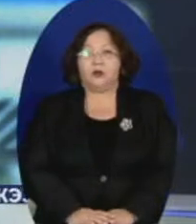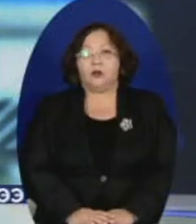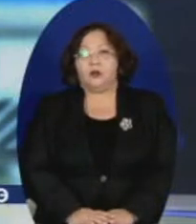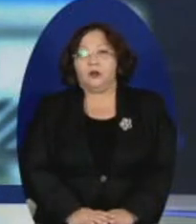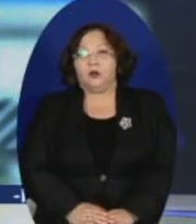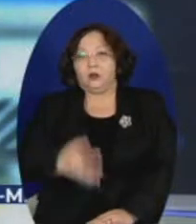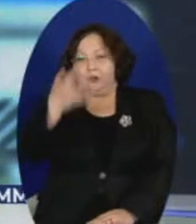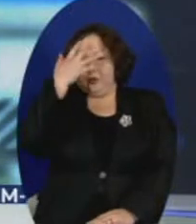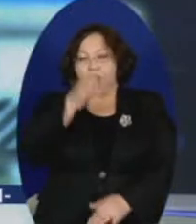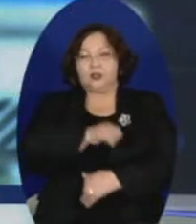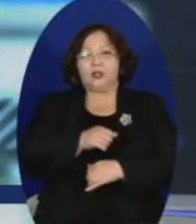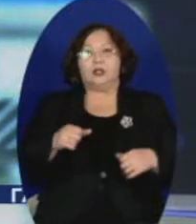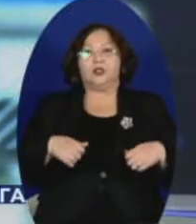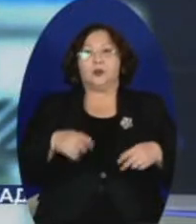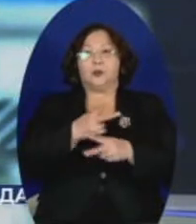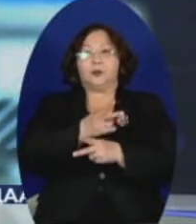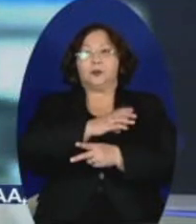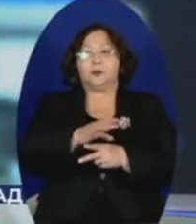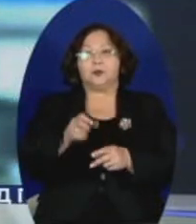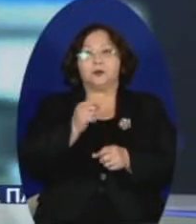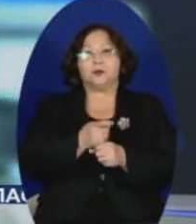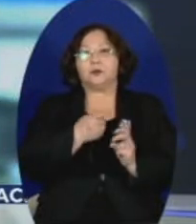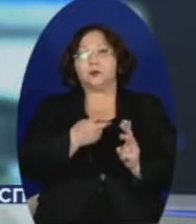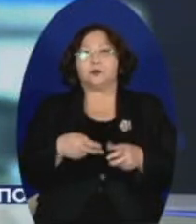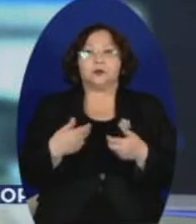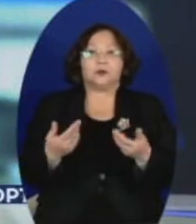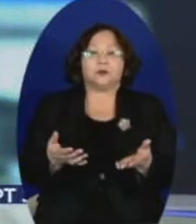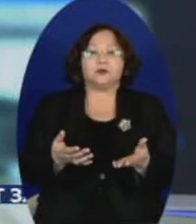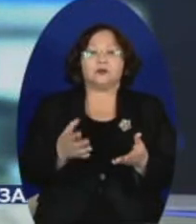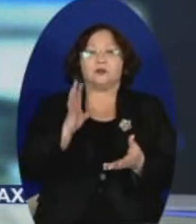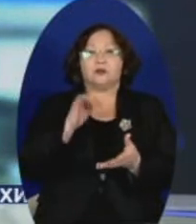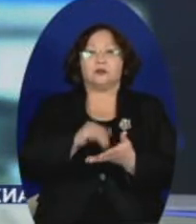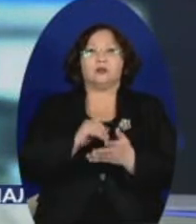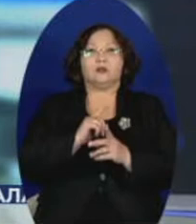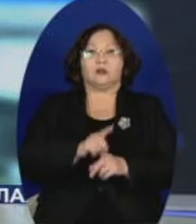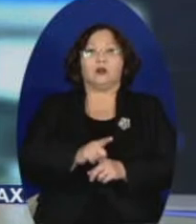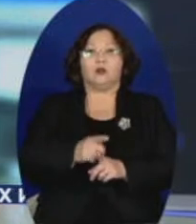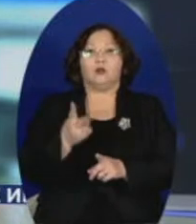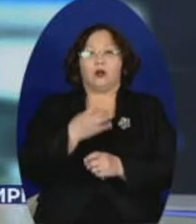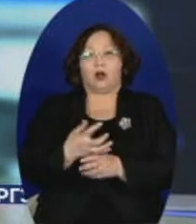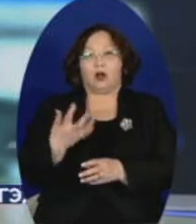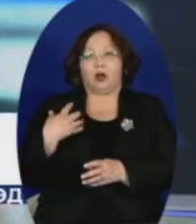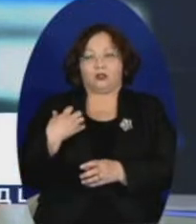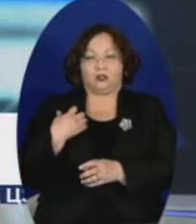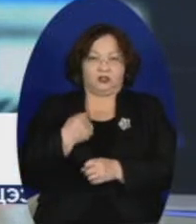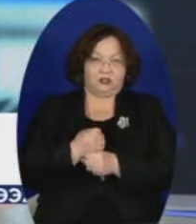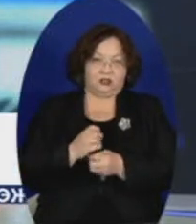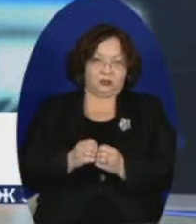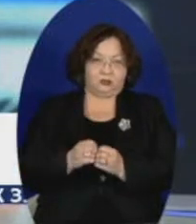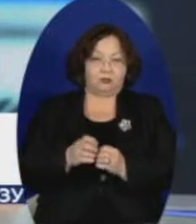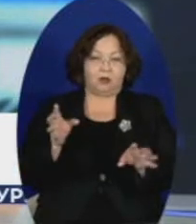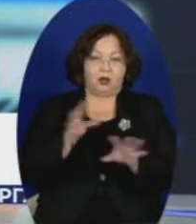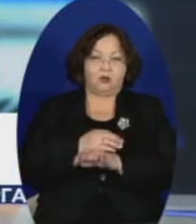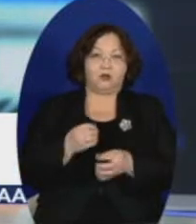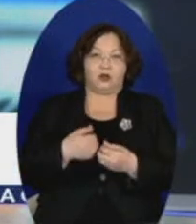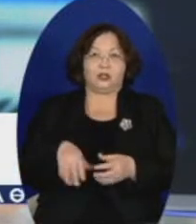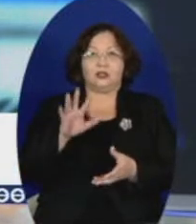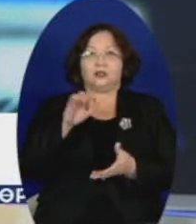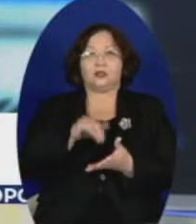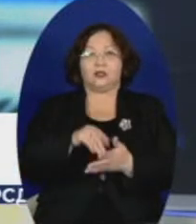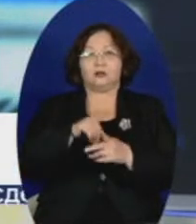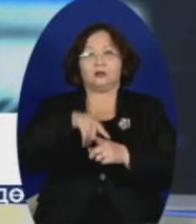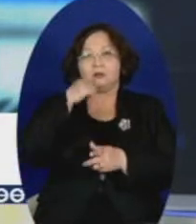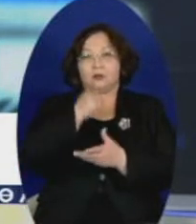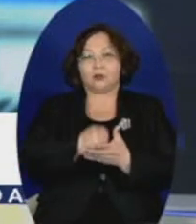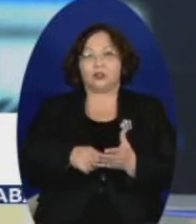Төрөөс иргэн хуулийн этгээдэд үйлчилгээ үзүүлэх нийтлэг стандартыг боловсруулах үүрэг бүхий ажлын хэсэг байгуулсан байна. За энэхүү стандартыг баталснаар